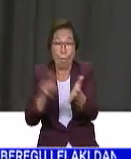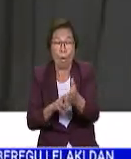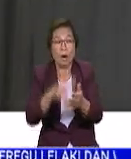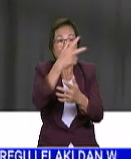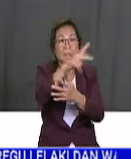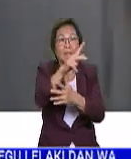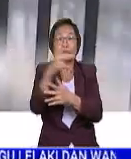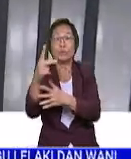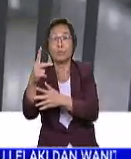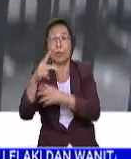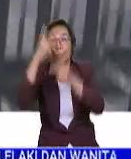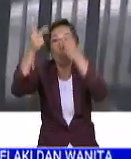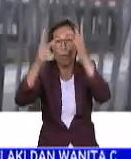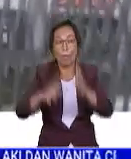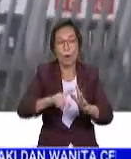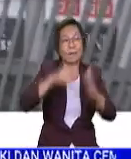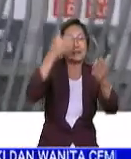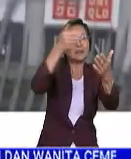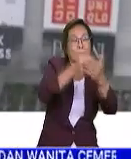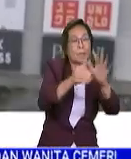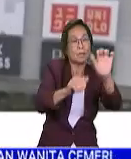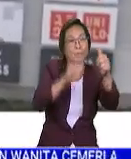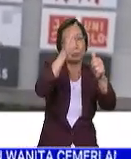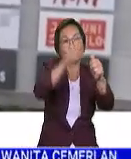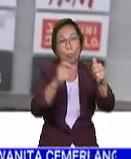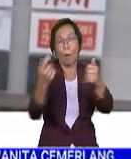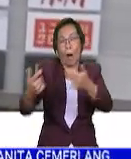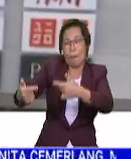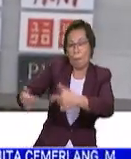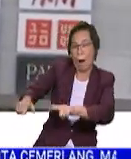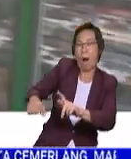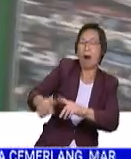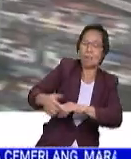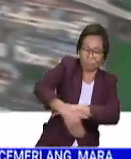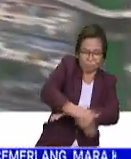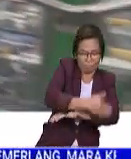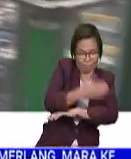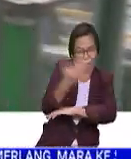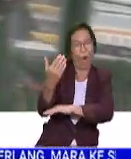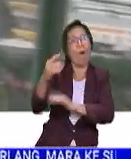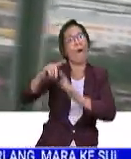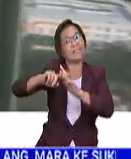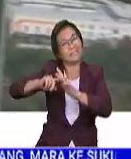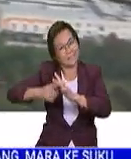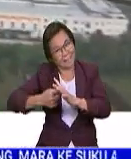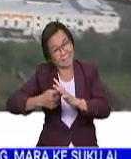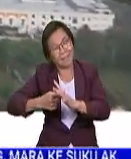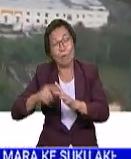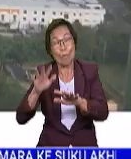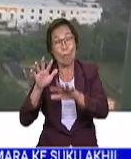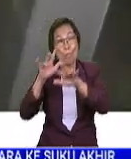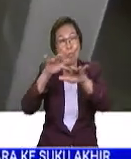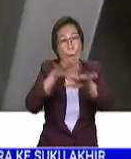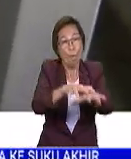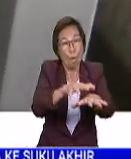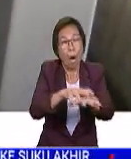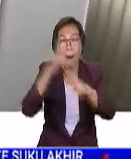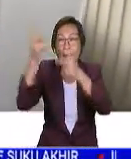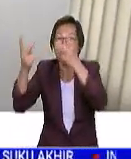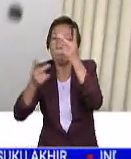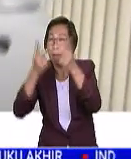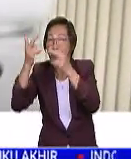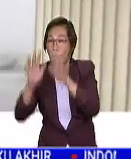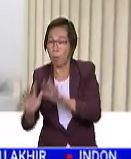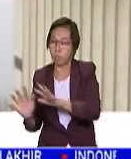pengunjung setakat 10 November sejak kebenaran rentas Negeri dikuatkuasakan kebanyakan pengunjung